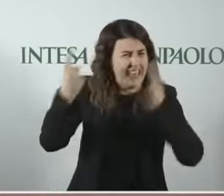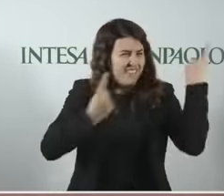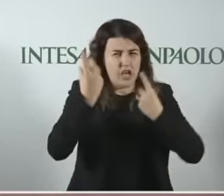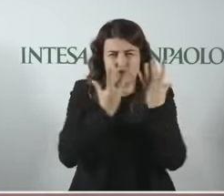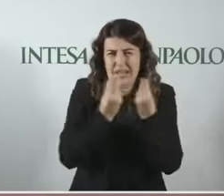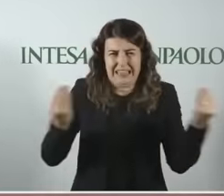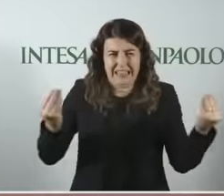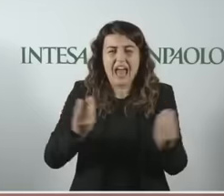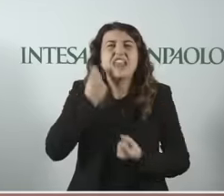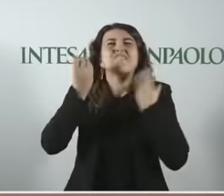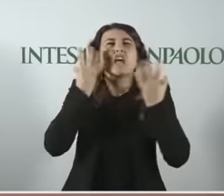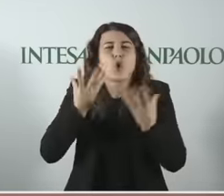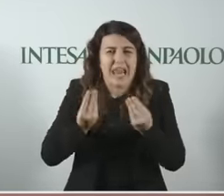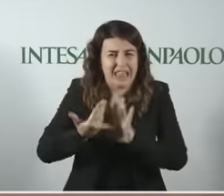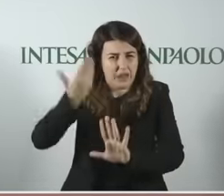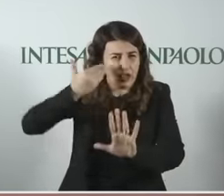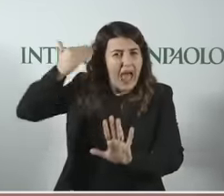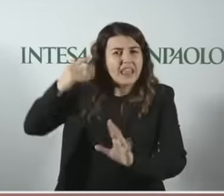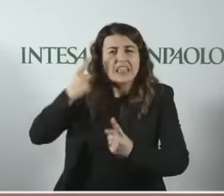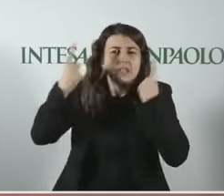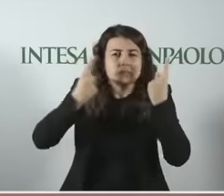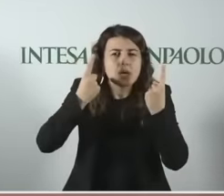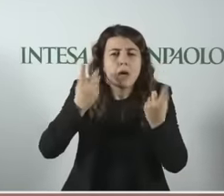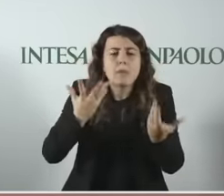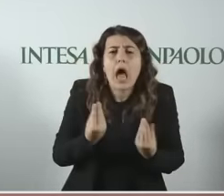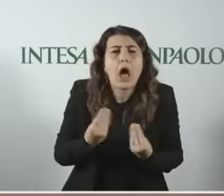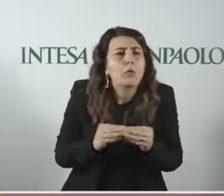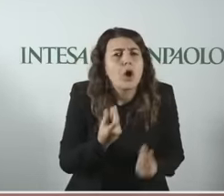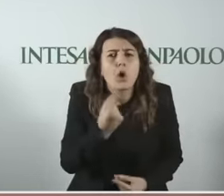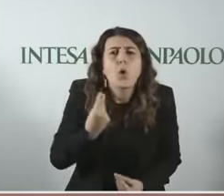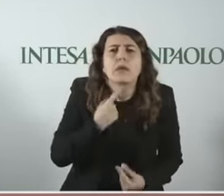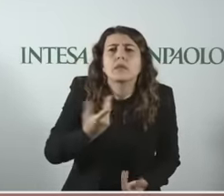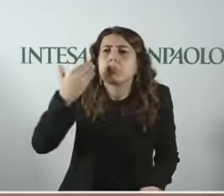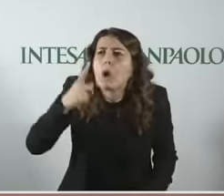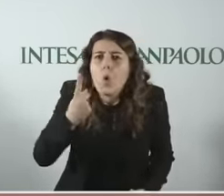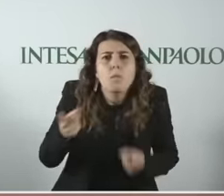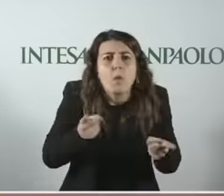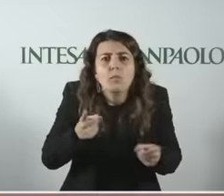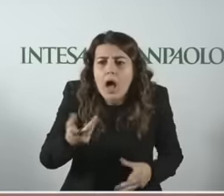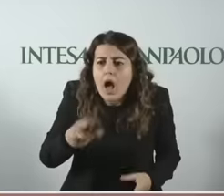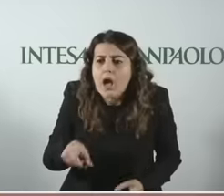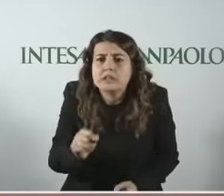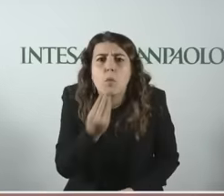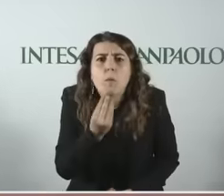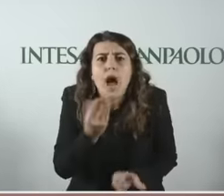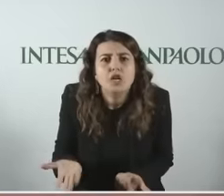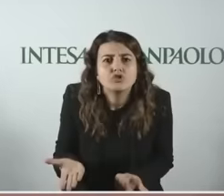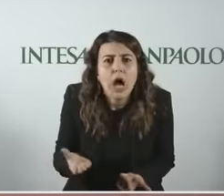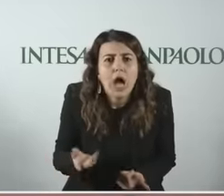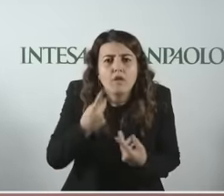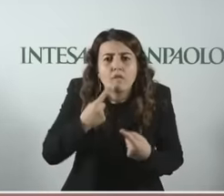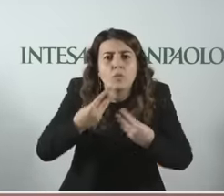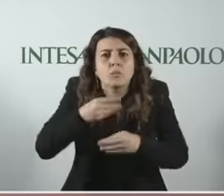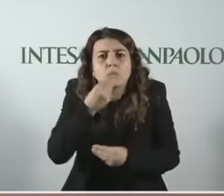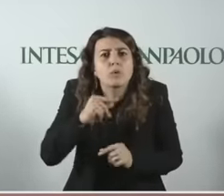specialmente quelle più antiche ce lo siamo detti Eh ma tu pensa che questi qua a un certo punto hanno scoperto che quella roba lì era commestibile però era